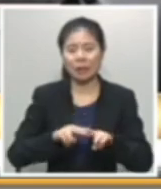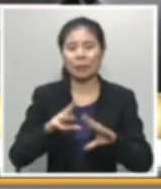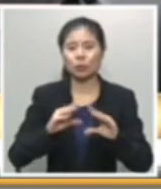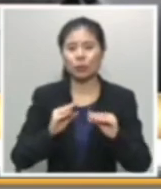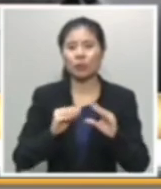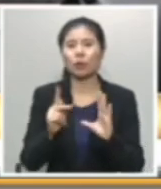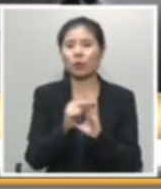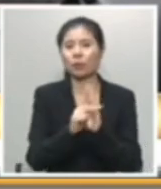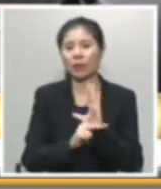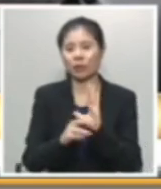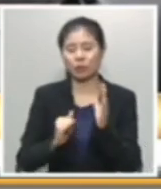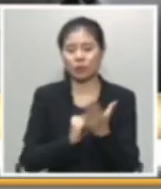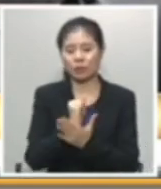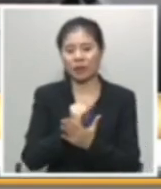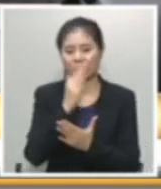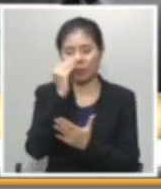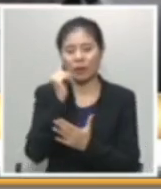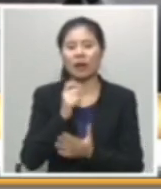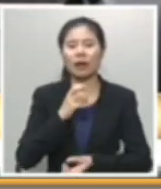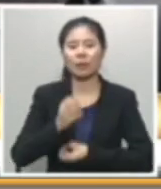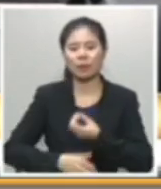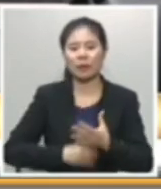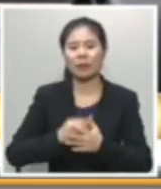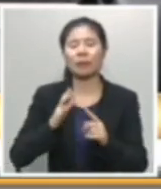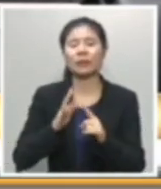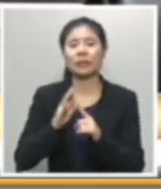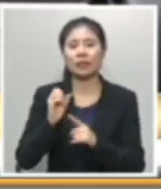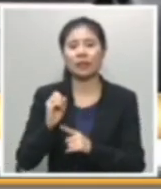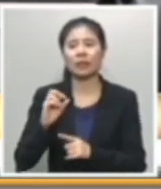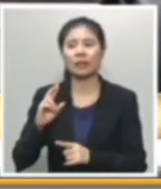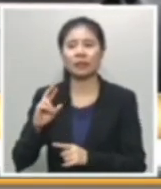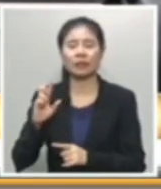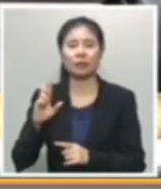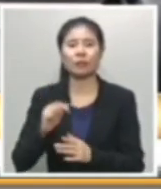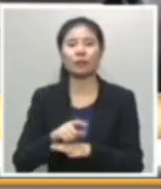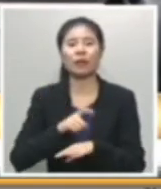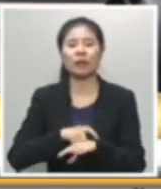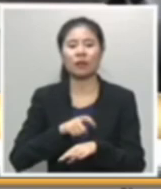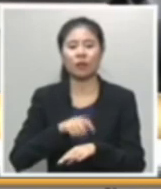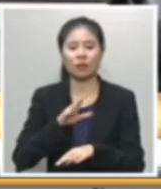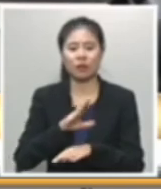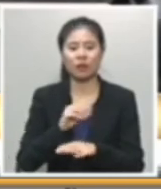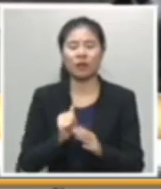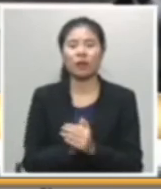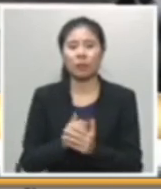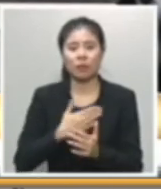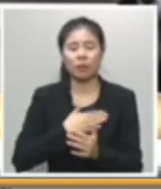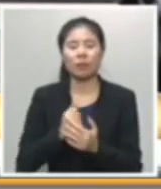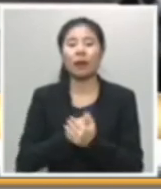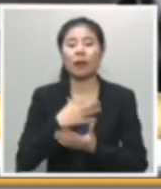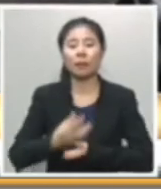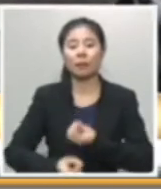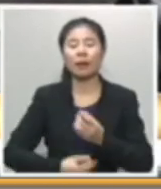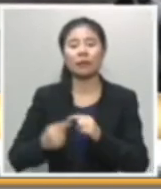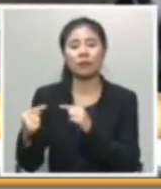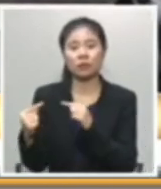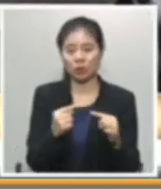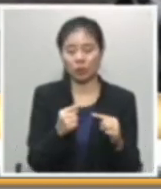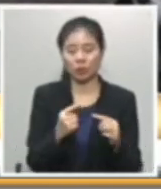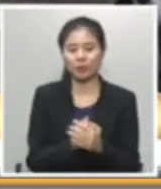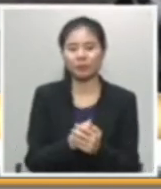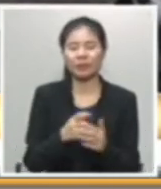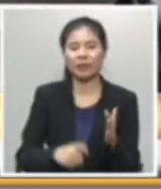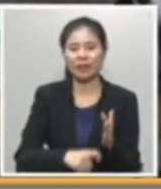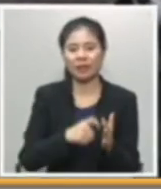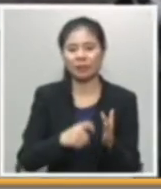ายก็เป็นเวลาของท่านก็ปล่อยท่านไปเถอะครับเพราะผมต่อไปนี้เนี่ยพวกผมจะอภิปรายต่อผมอาจจะได้ฟังดูแล้วมันไม่มีเหตุผลที่